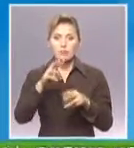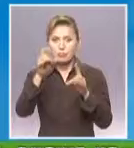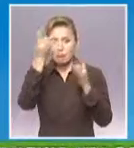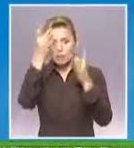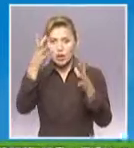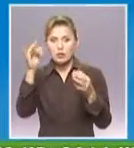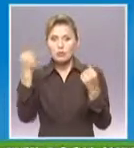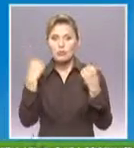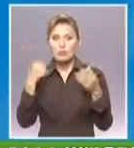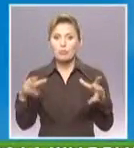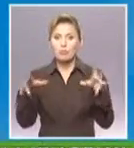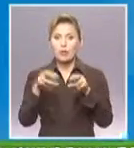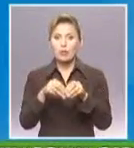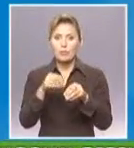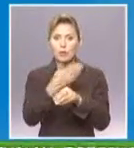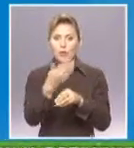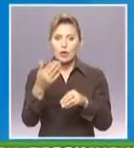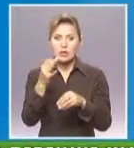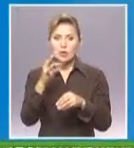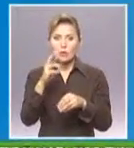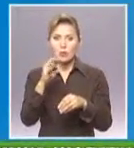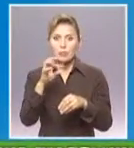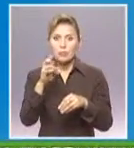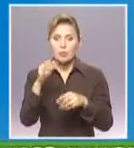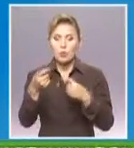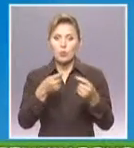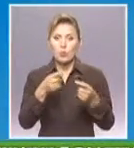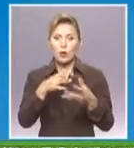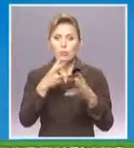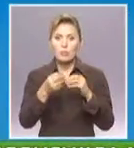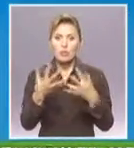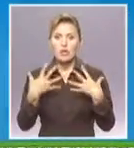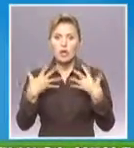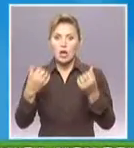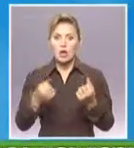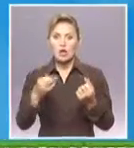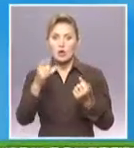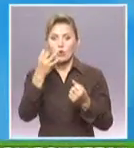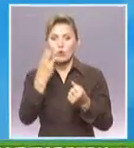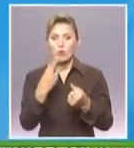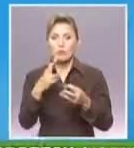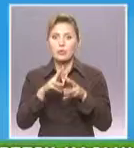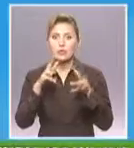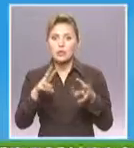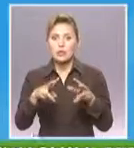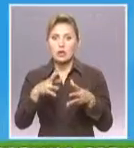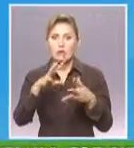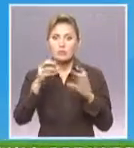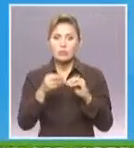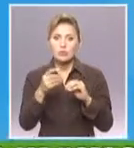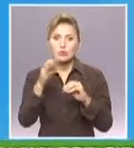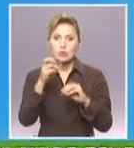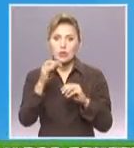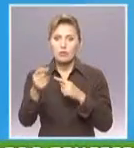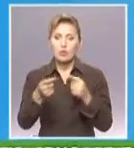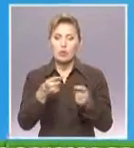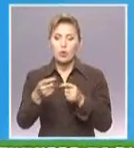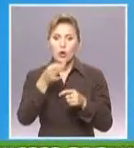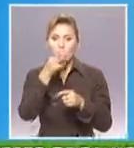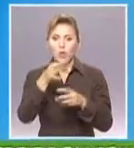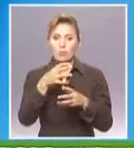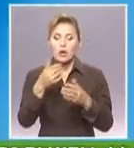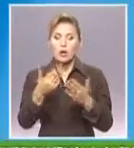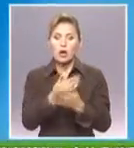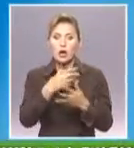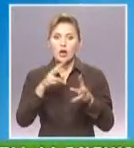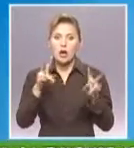мәдениет пен спорт бірігіп, оны Арыстанбек Мұхамедиұлы басқарады. Денсаулық және әлеуметтік даму министрлігіне Тамара Дүйсенова жетекшілік етпек. Тағы да